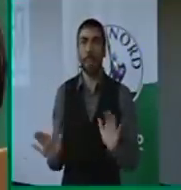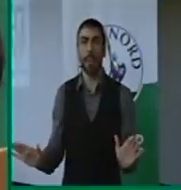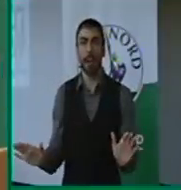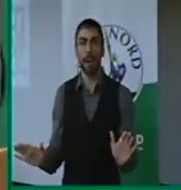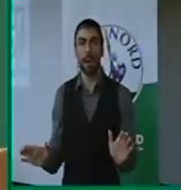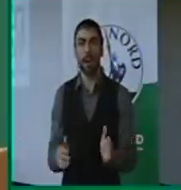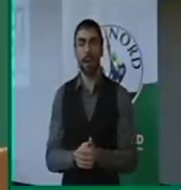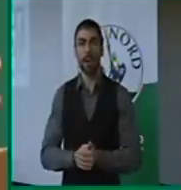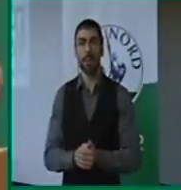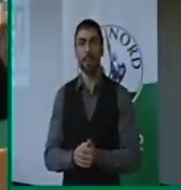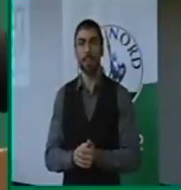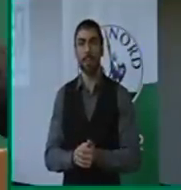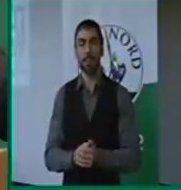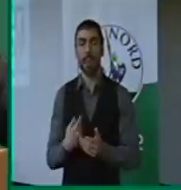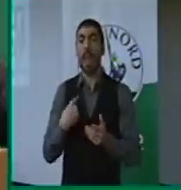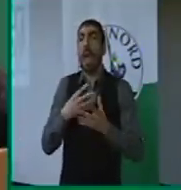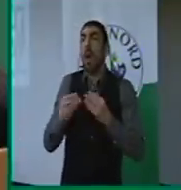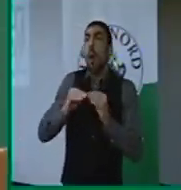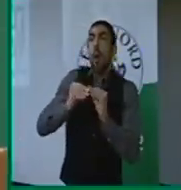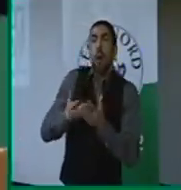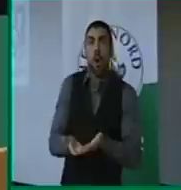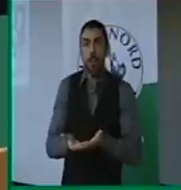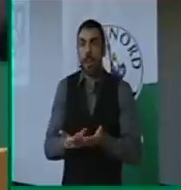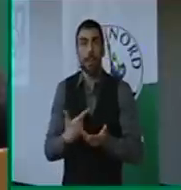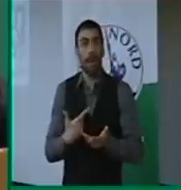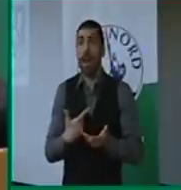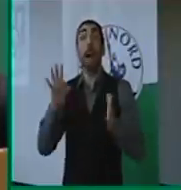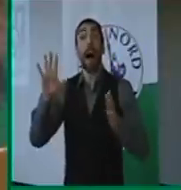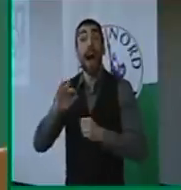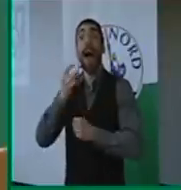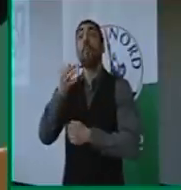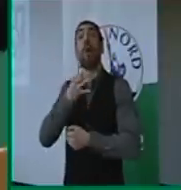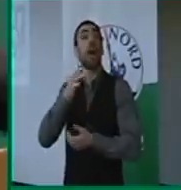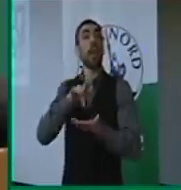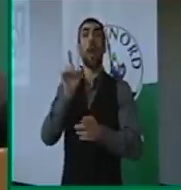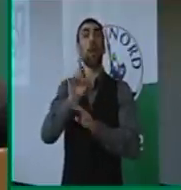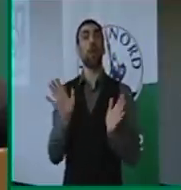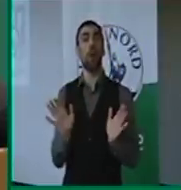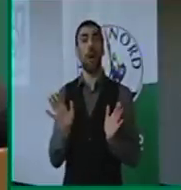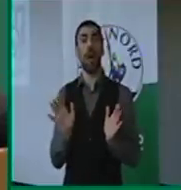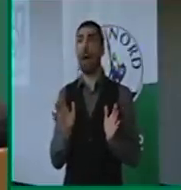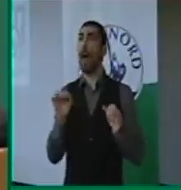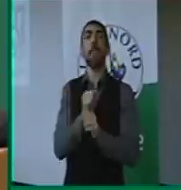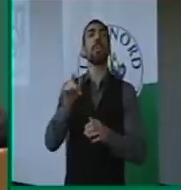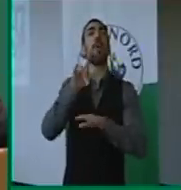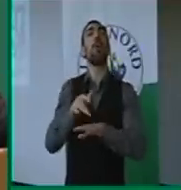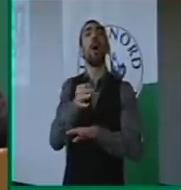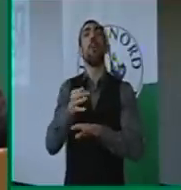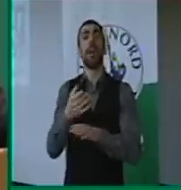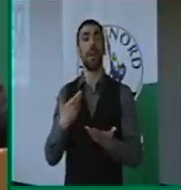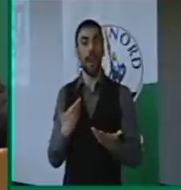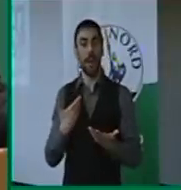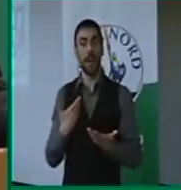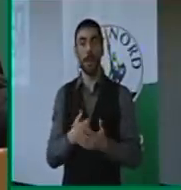dice ma vediamo di risolverla questa situazione ma non si deve toccare la moneta non è possibile toccare la moneta sapete che